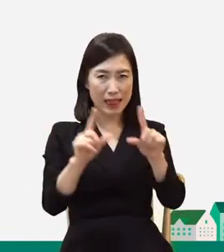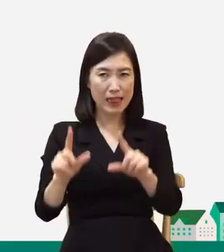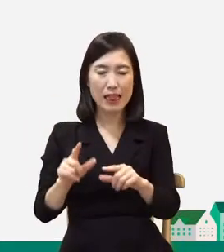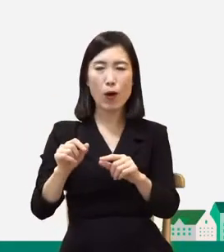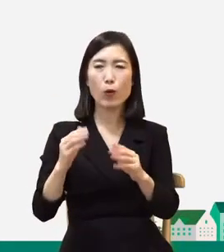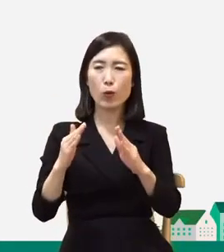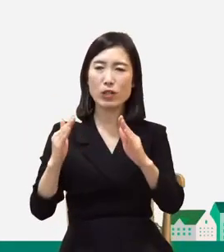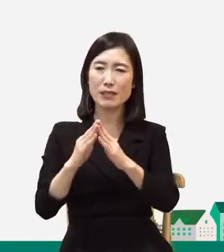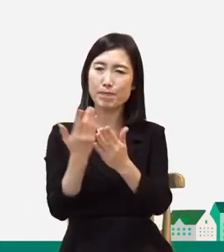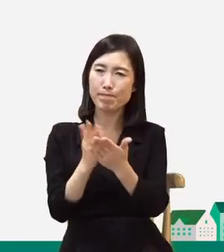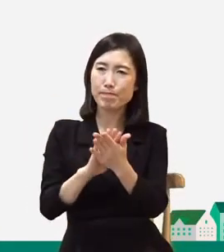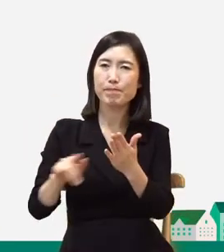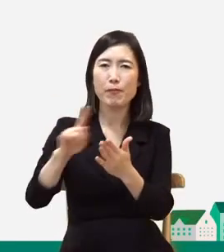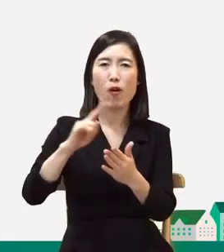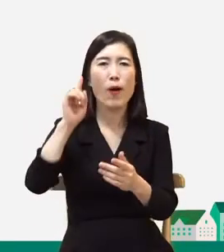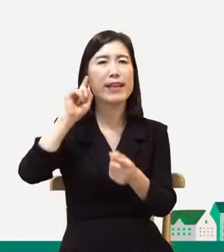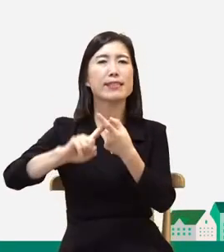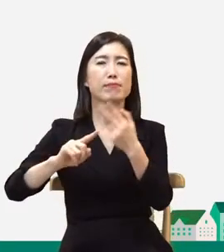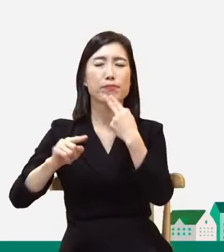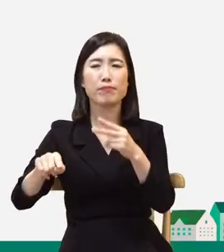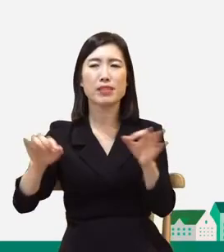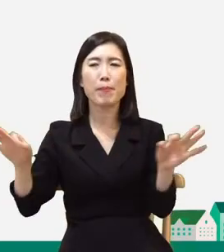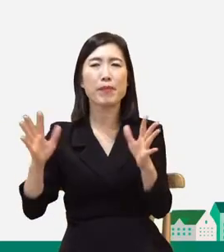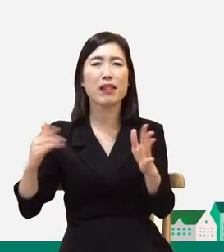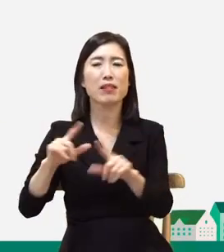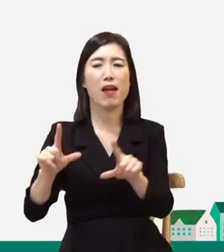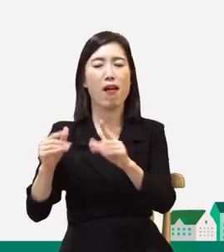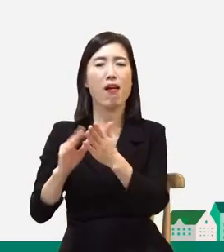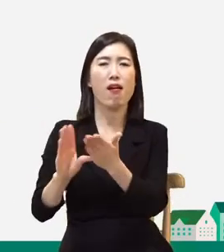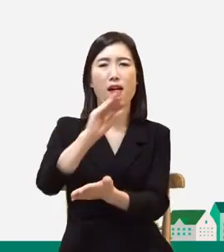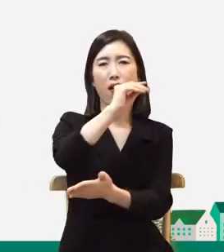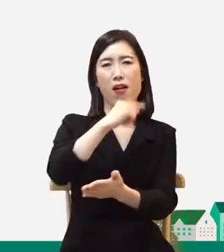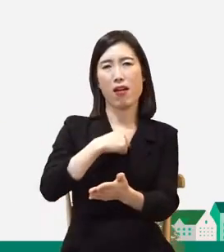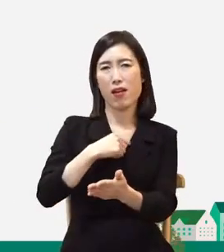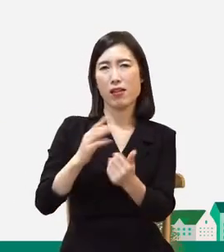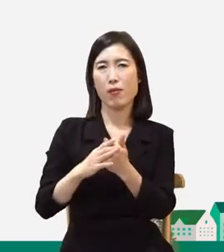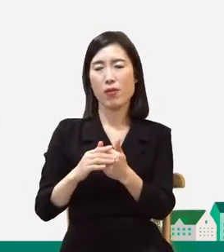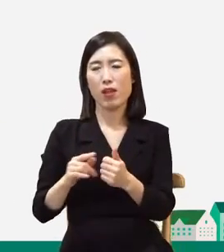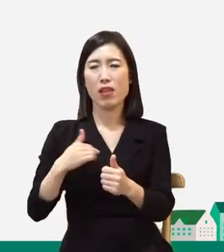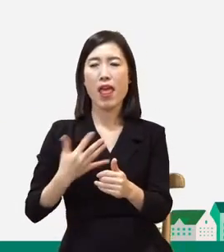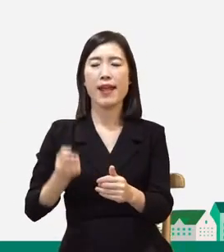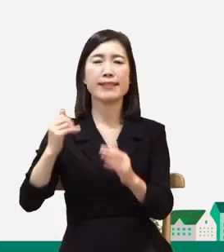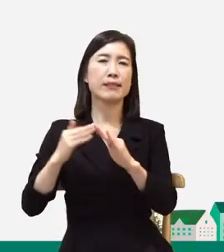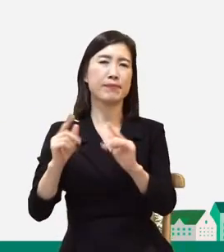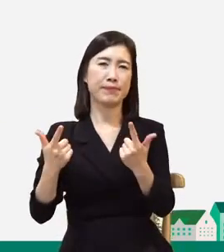굉장히 소극적이었다고 생각되면 반면에 이제 안정적인 본인의 집을 거주를